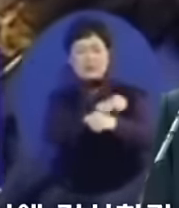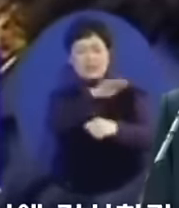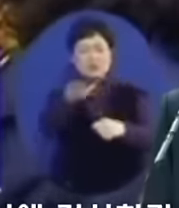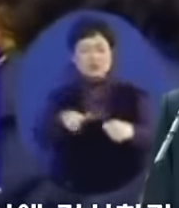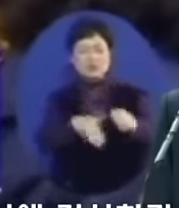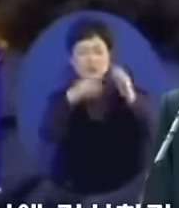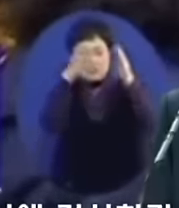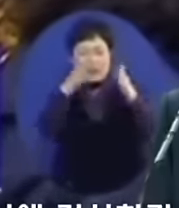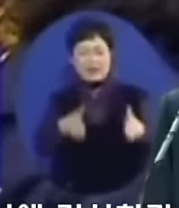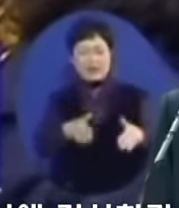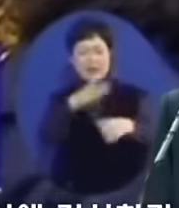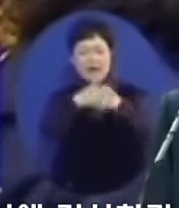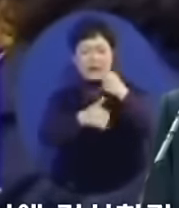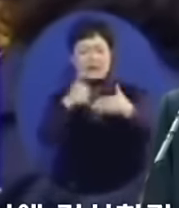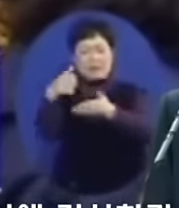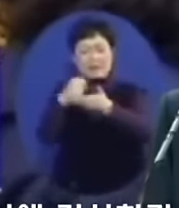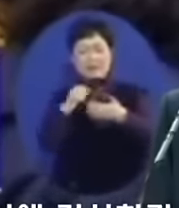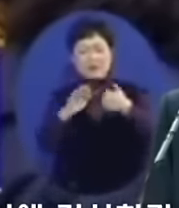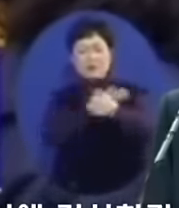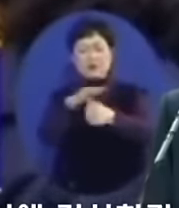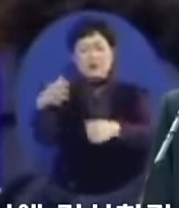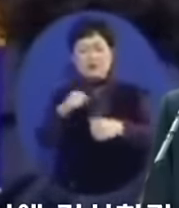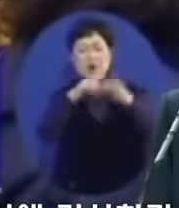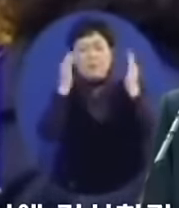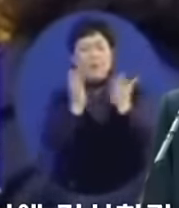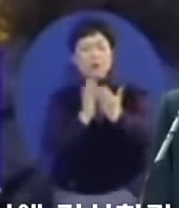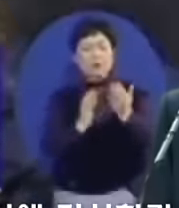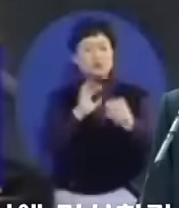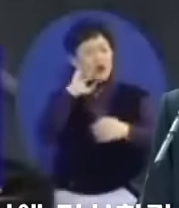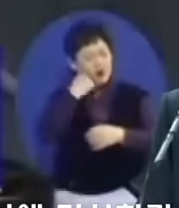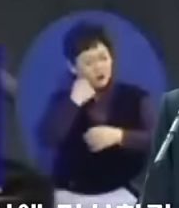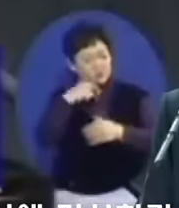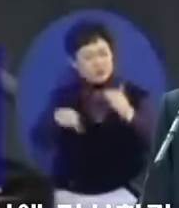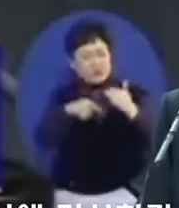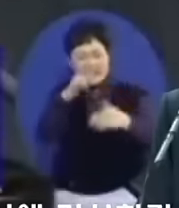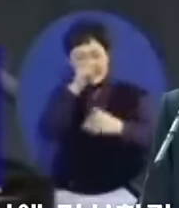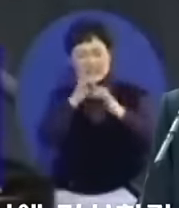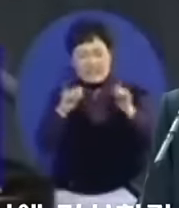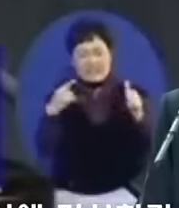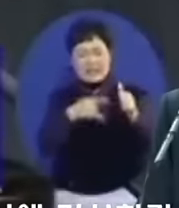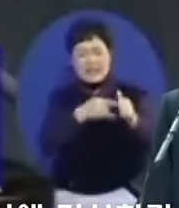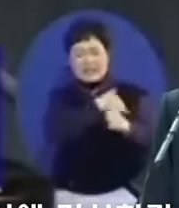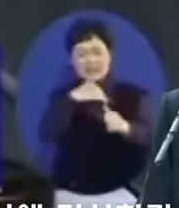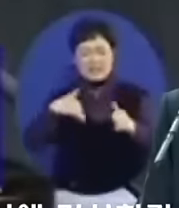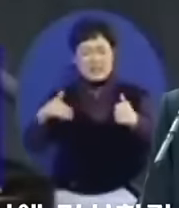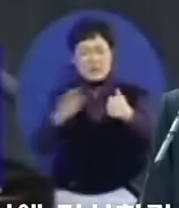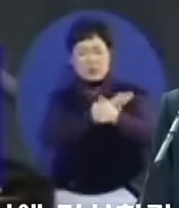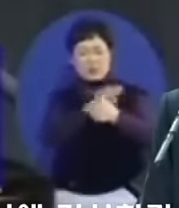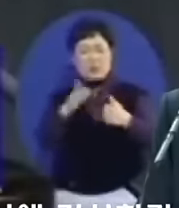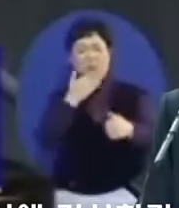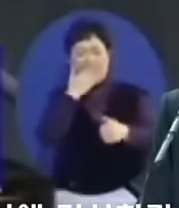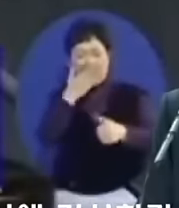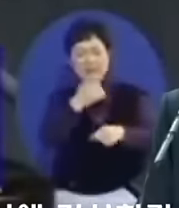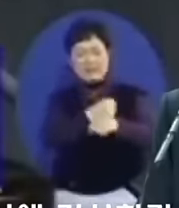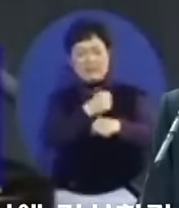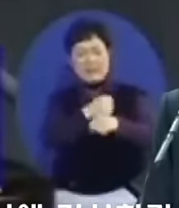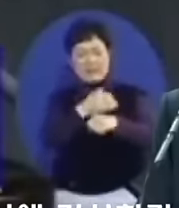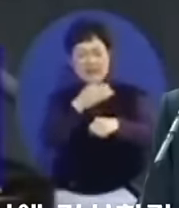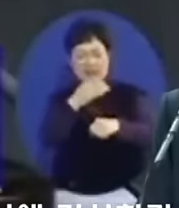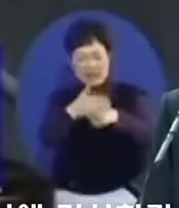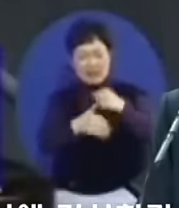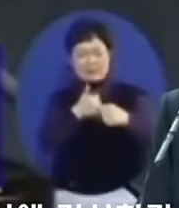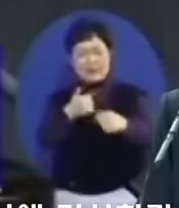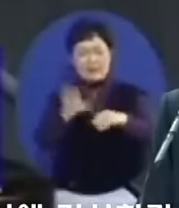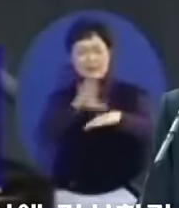위로하사 우리로 하여금 하나님께 받는 위로로서 모든 환난 중에 있는 자들을 능히 위로하게 하시는 이시로다.